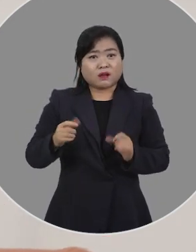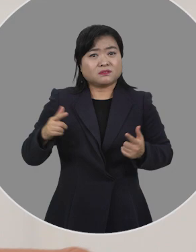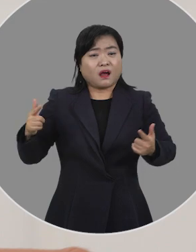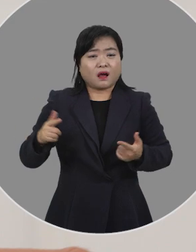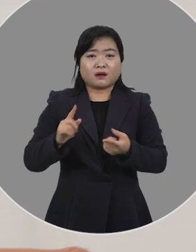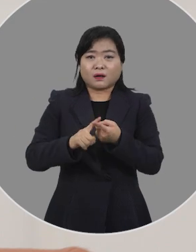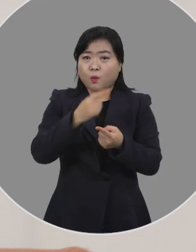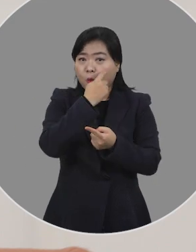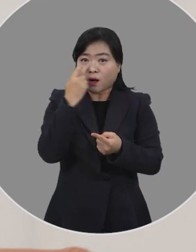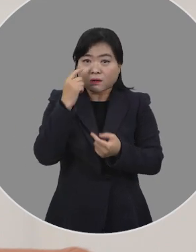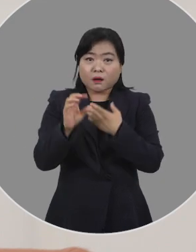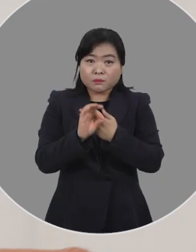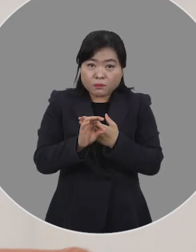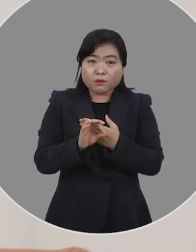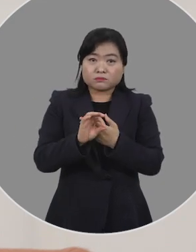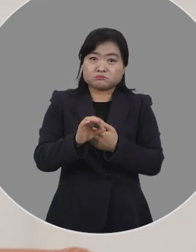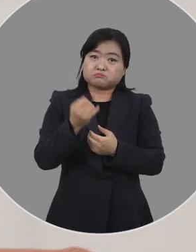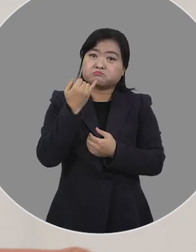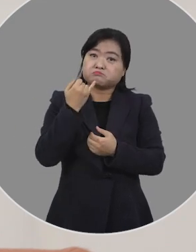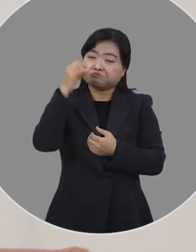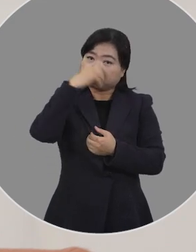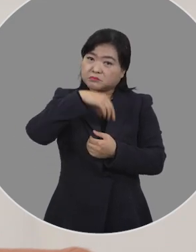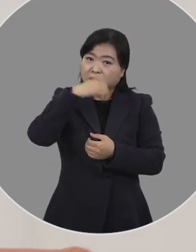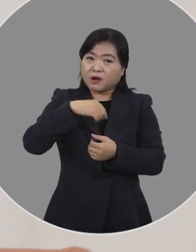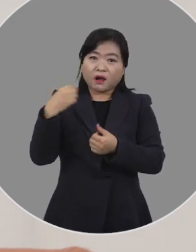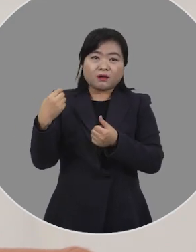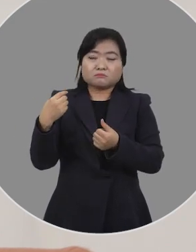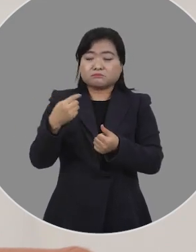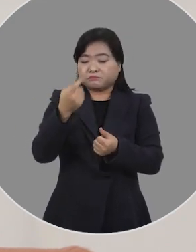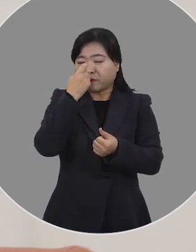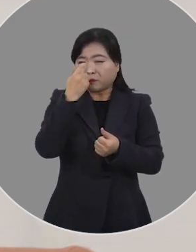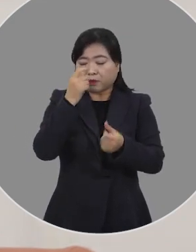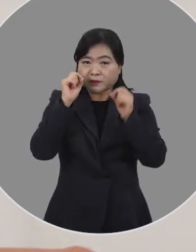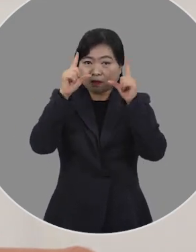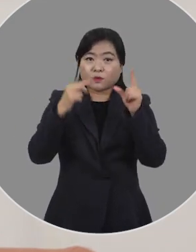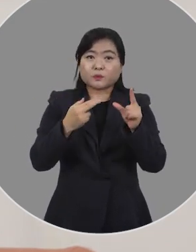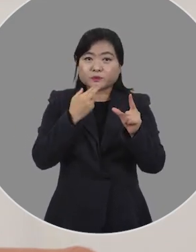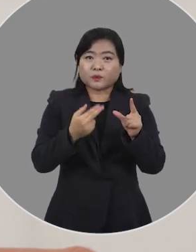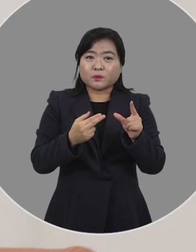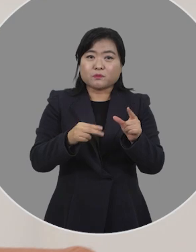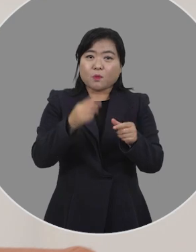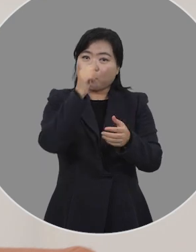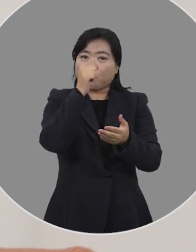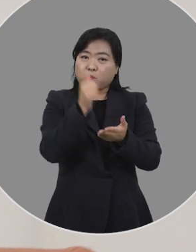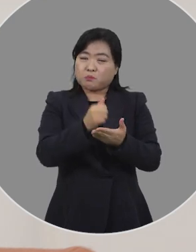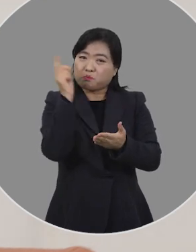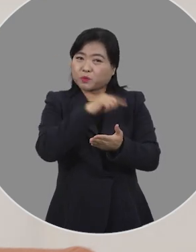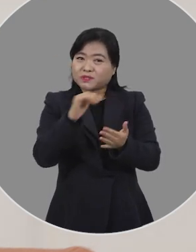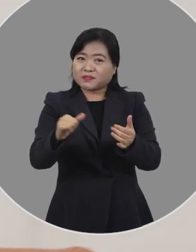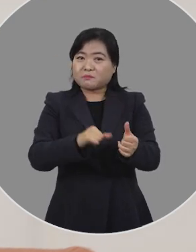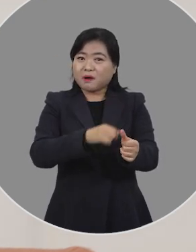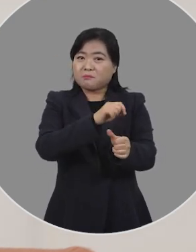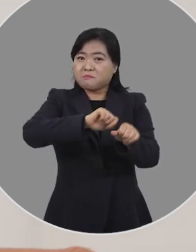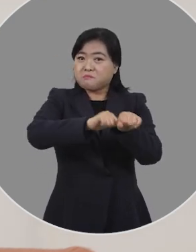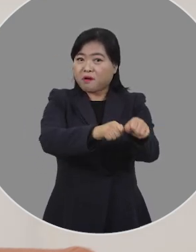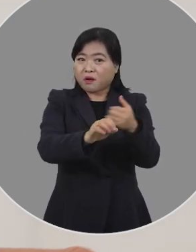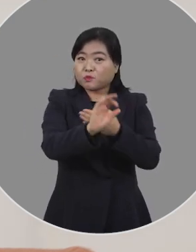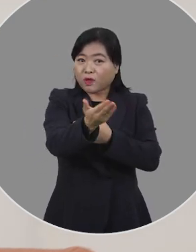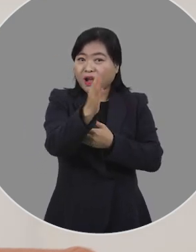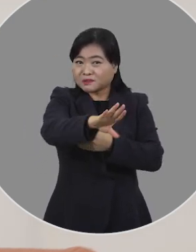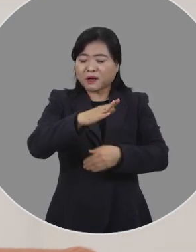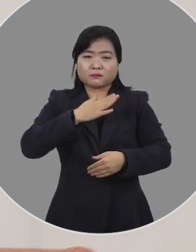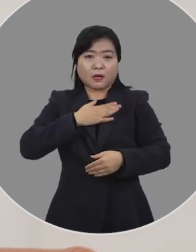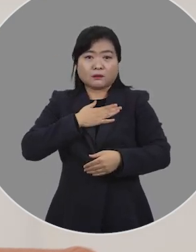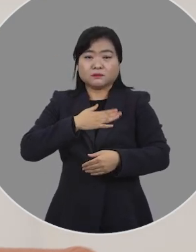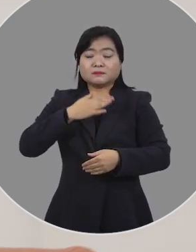걸 확인하는 거면은 사실은 별로 우리에게 가르침은 없는 것 같아요. 좀 못된 사람들만 처벌하면 되는데, 근데 알고 보니까 나는